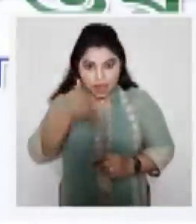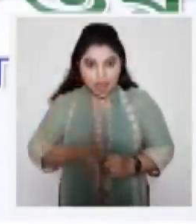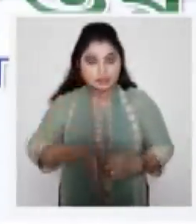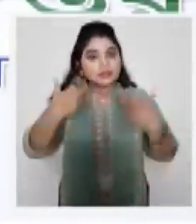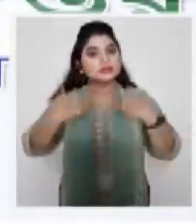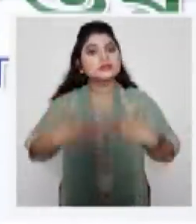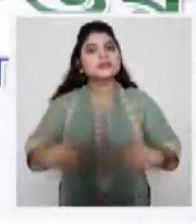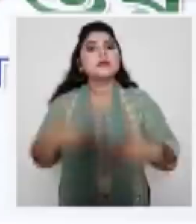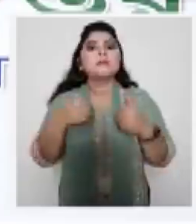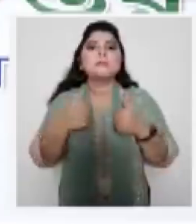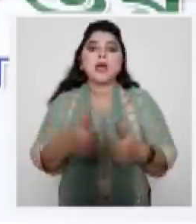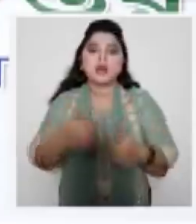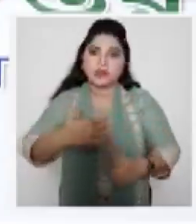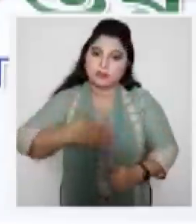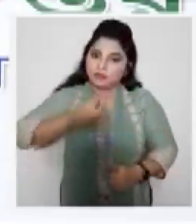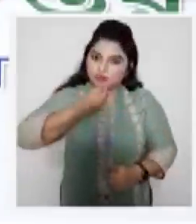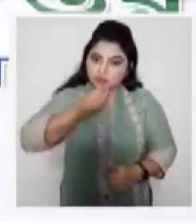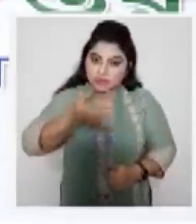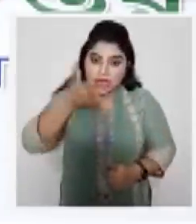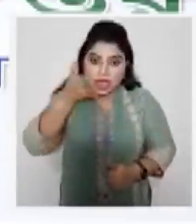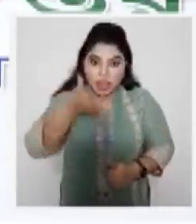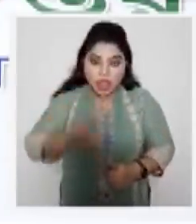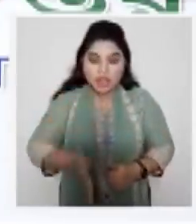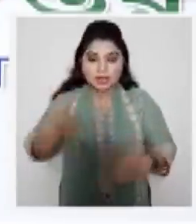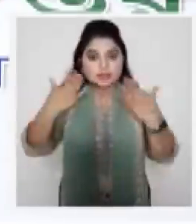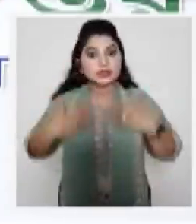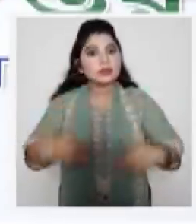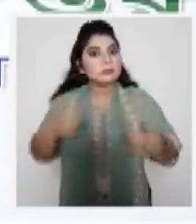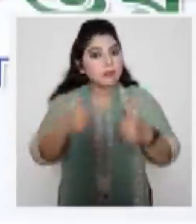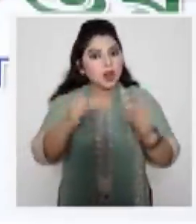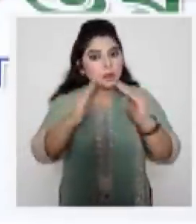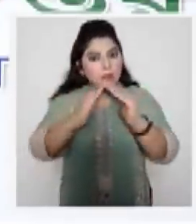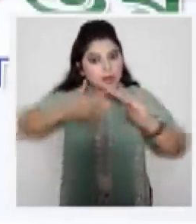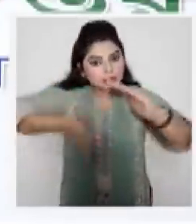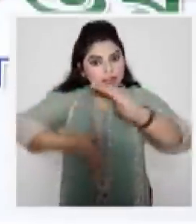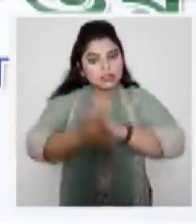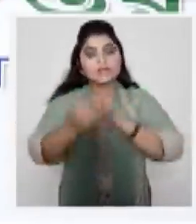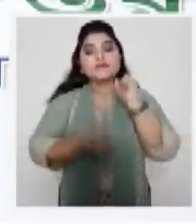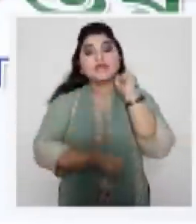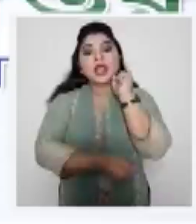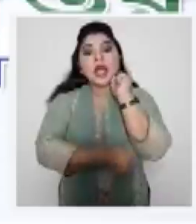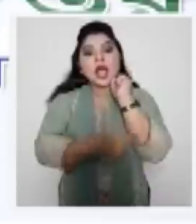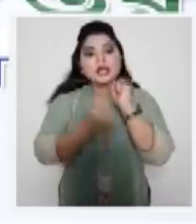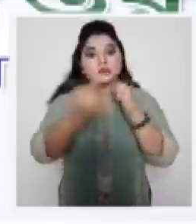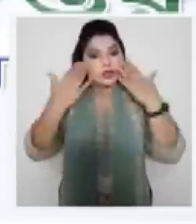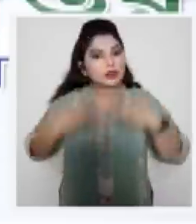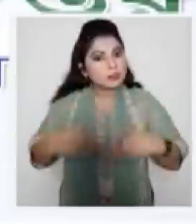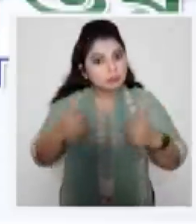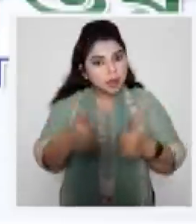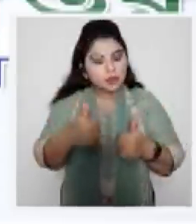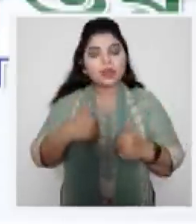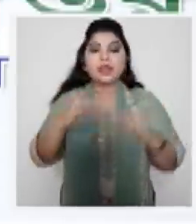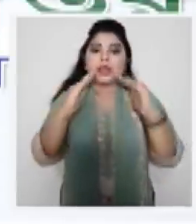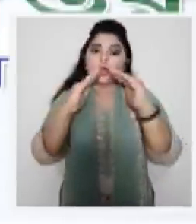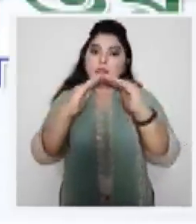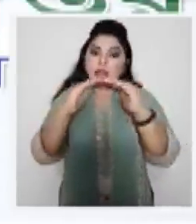37.55%। গত দিনের চেয়ে আমরা আজকে সুস্থতা অনেক বেশি বলছি, কারণ আজকে যারা সুস্থ হয়েছেন তাদের